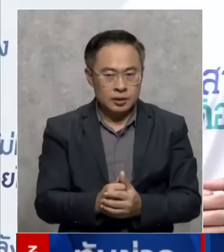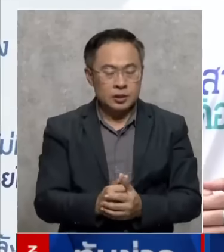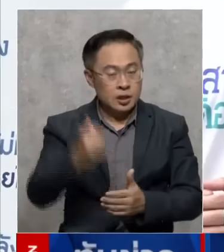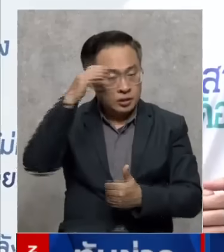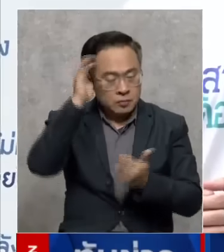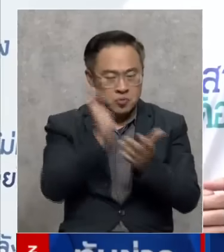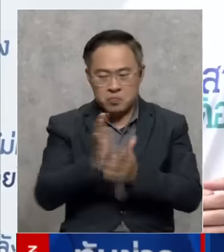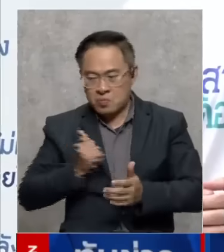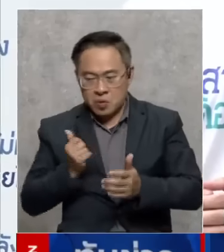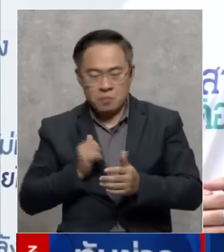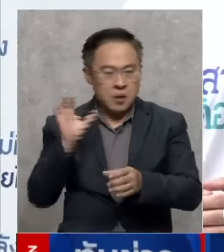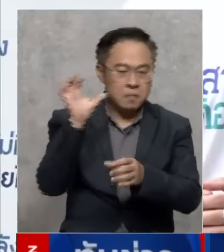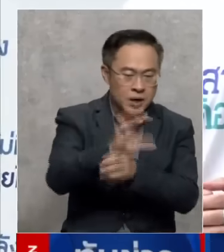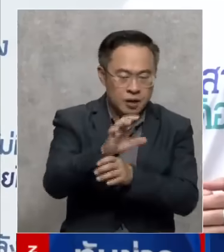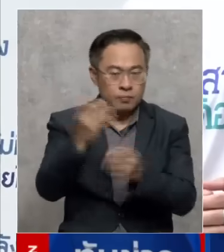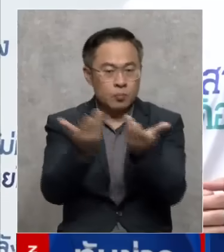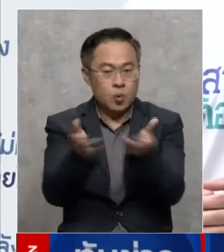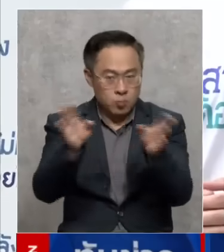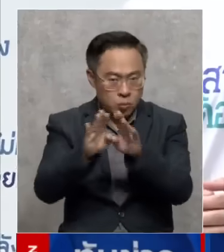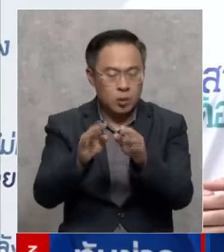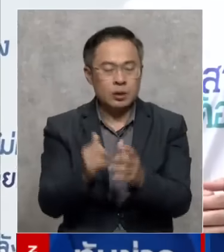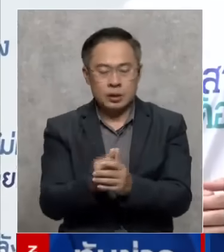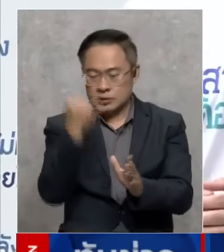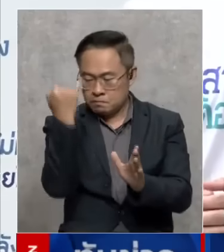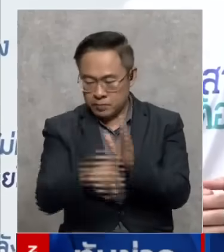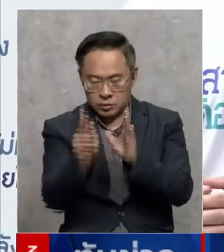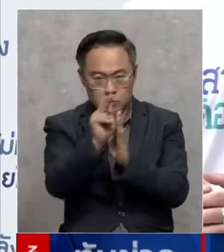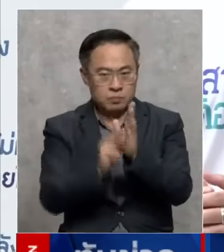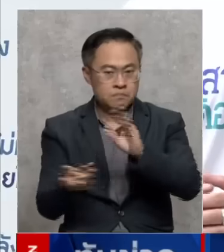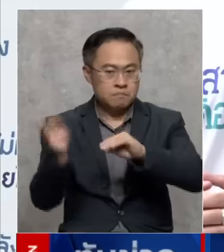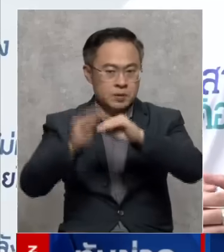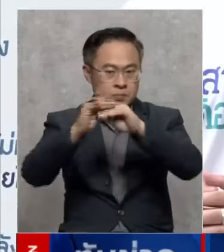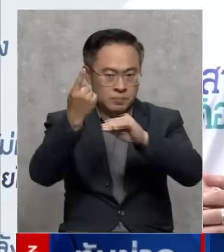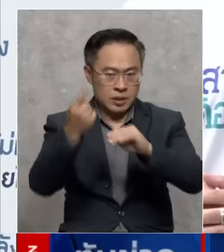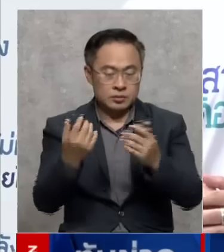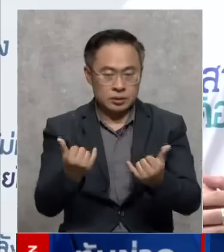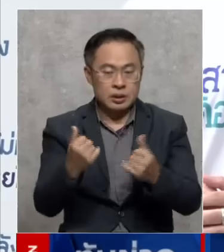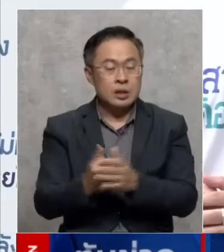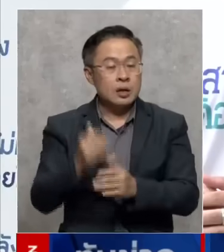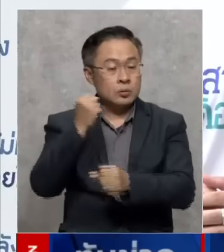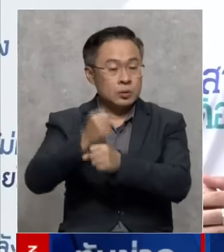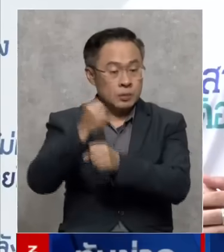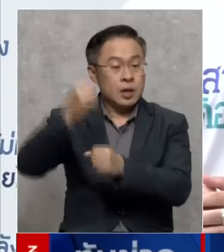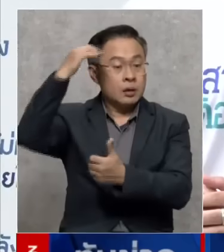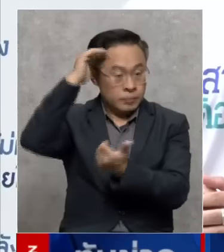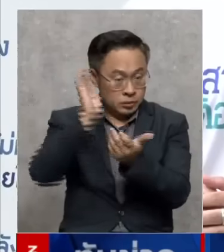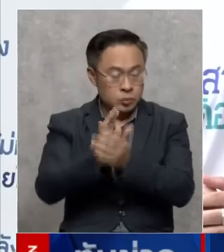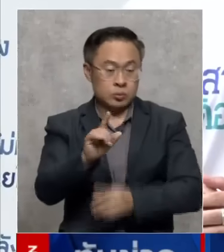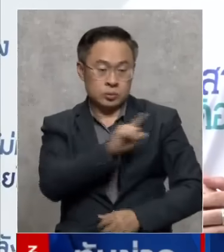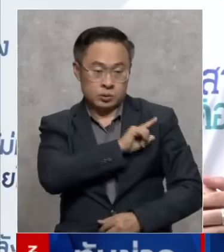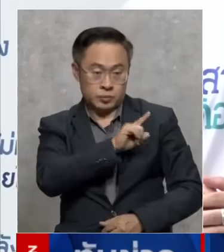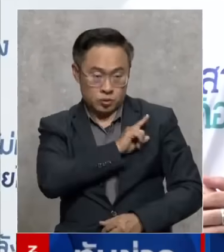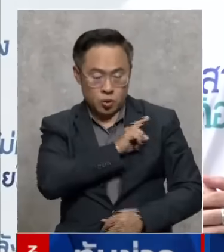เขาเนี่ยเดี๋ยวท่านจะถูกดำเนินคดีอะไรมากไปกว่านี้แค่สิ่งที่เกิดขึ้นเนี่ยมันก็ผิดมากพออยู่แล้วเพราะการเป็นเจ้าหน้าที่ตำรวจเนี่ยมีหน้าที่นะครับ